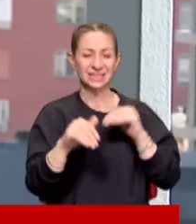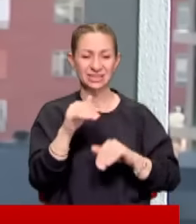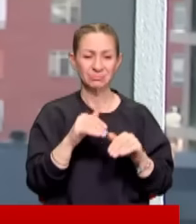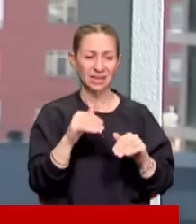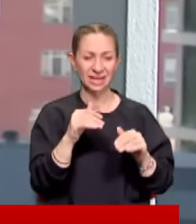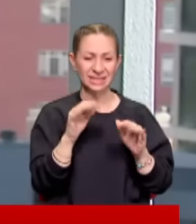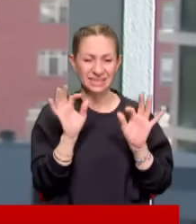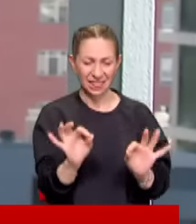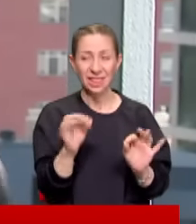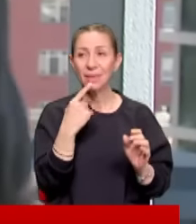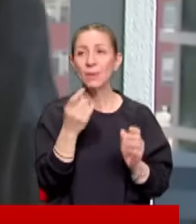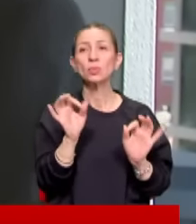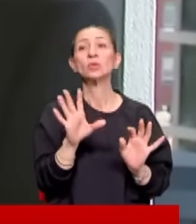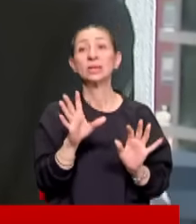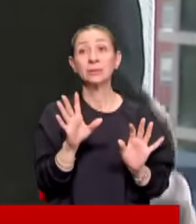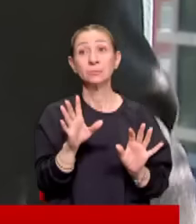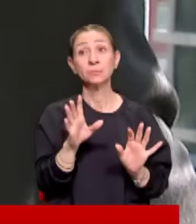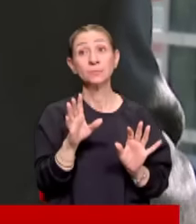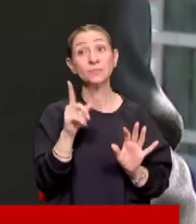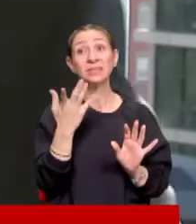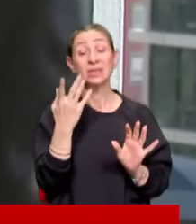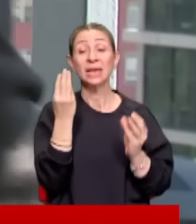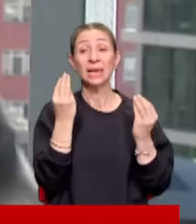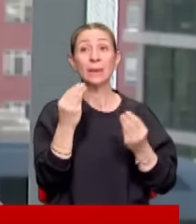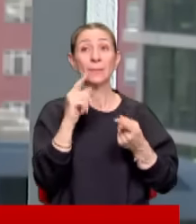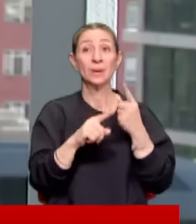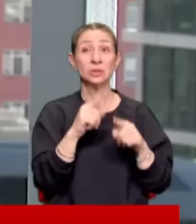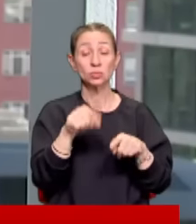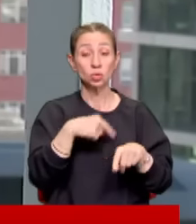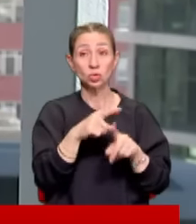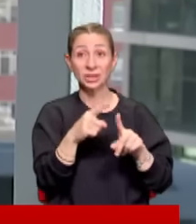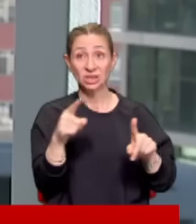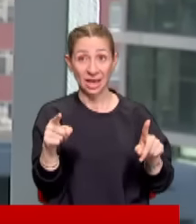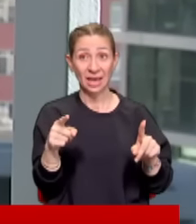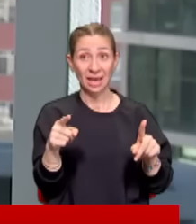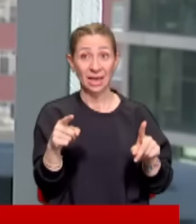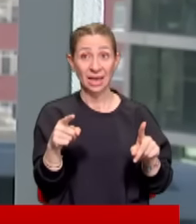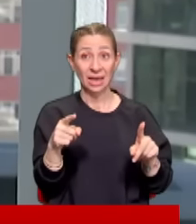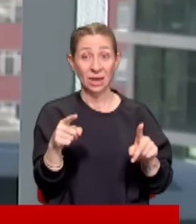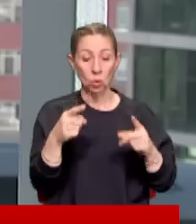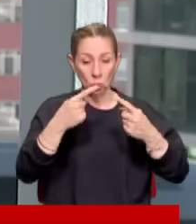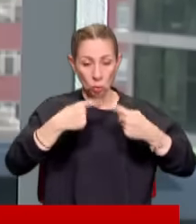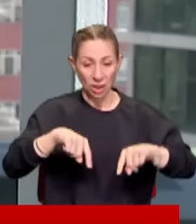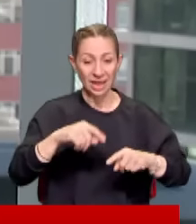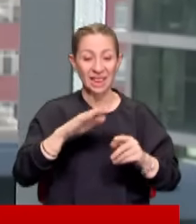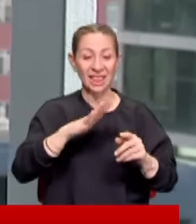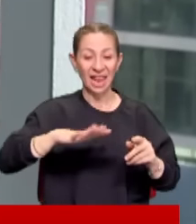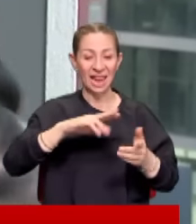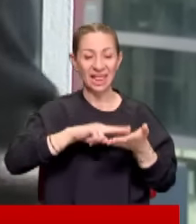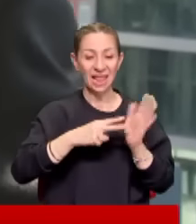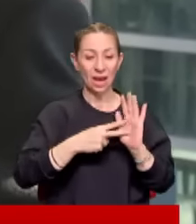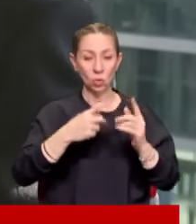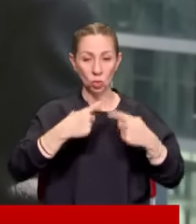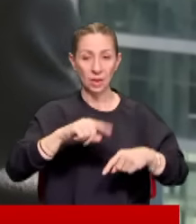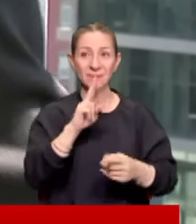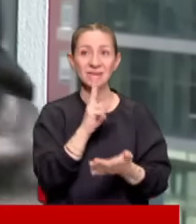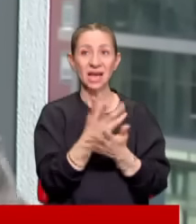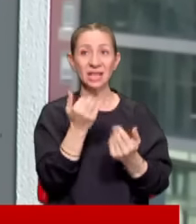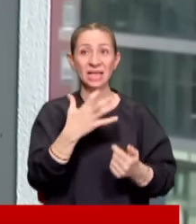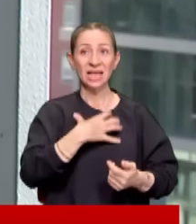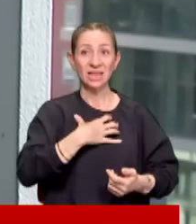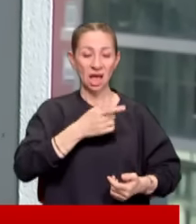tariflemek mümkün değil. İyi Parti, siz nasıl tarif ediyorsunuz o zaman? İyi Parti bu süreçte kurullarıyla, genel idare kuruluyla bir karar aldı.